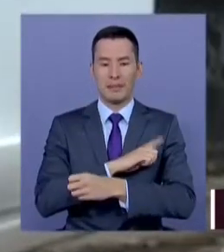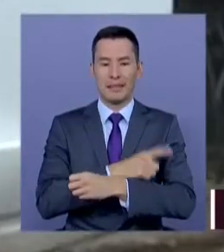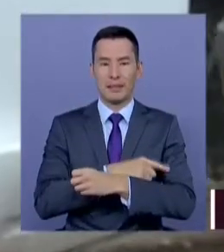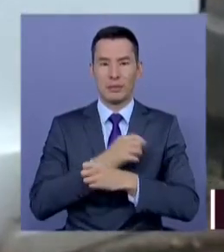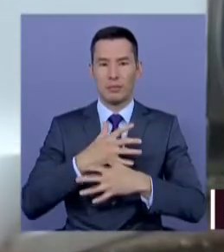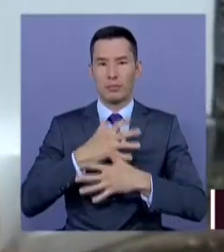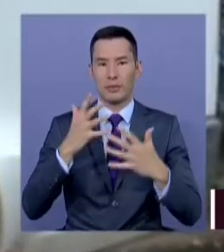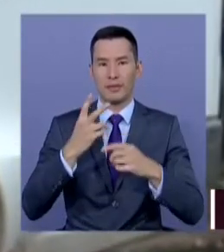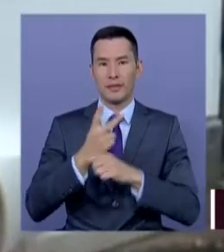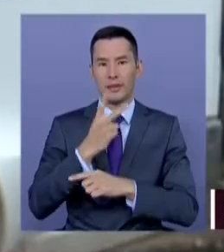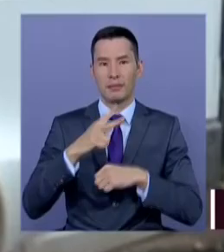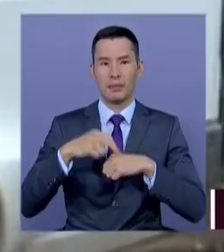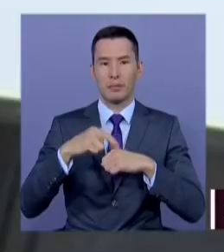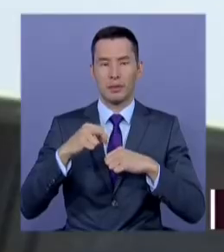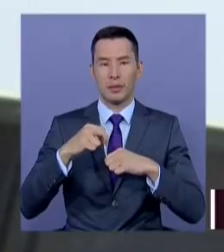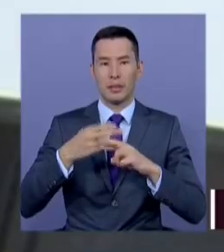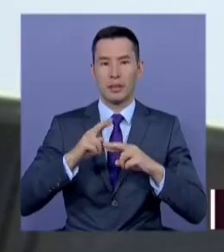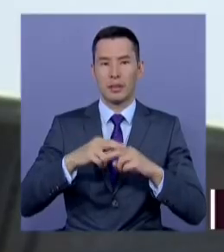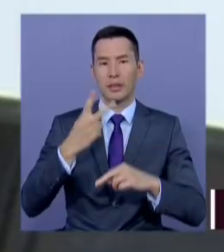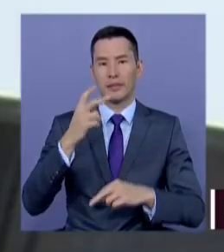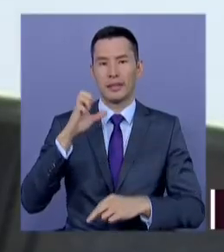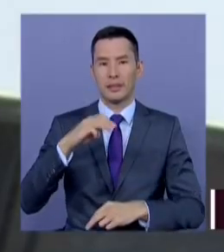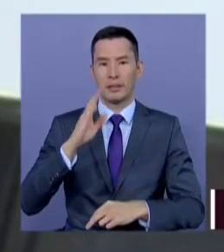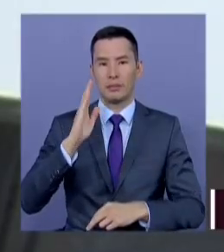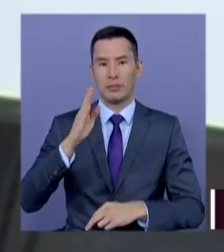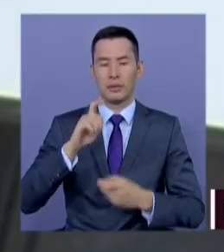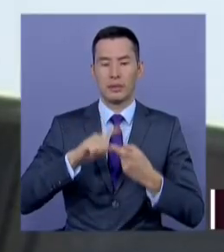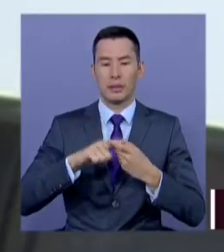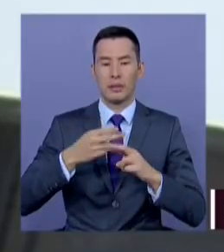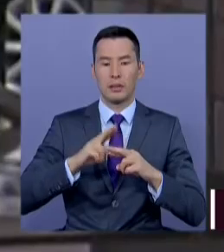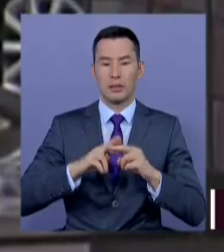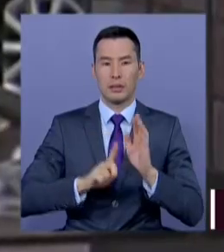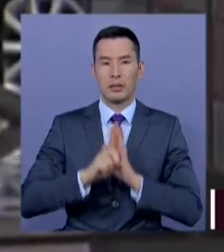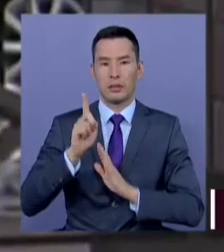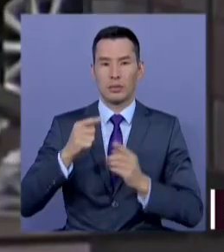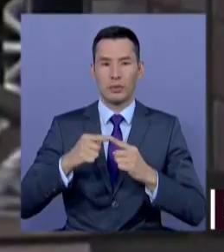Аталған фактіге байланысты екі қылмыстық іс қозғалды. Жедел тергеу амалдары басталып кетті.